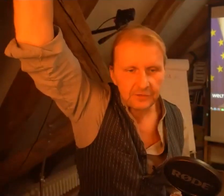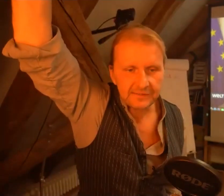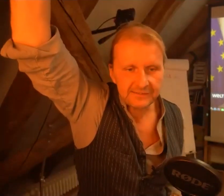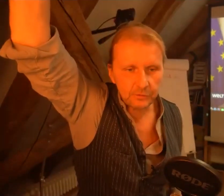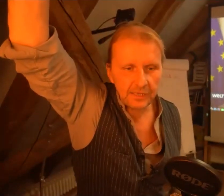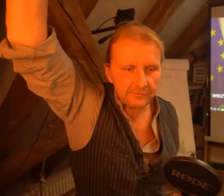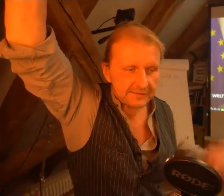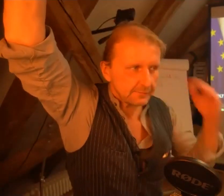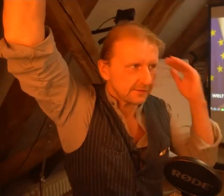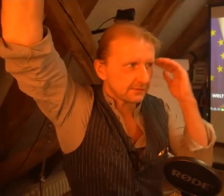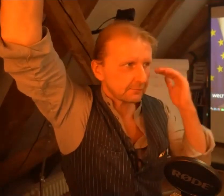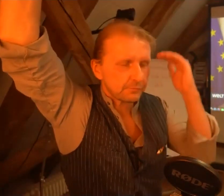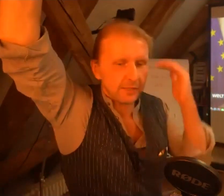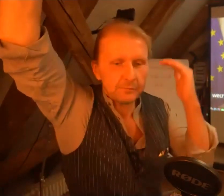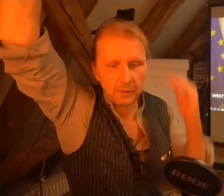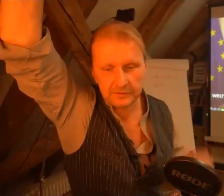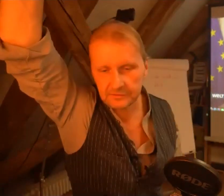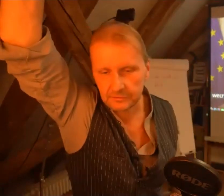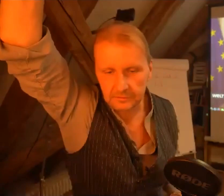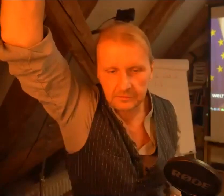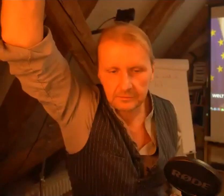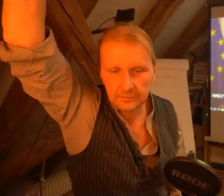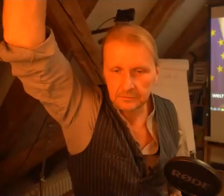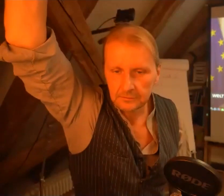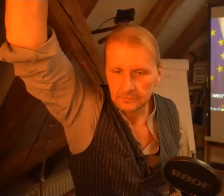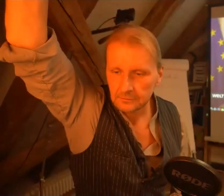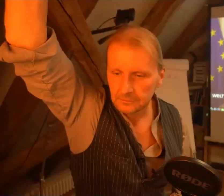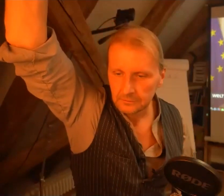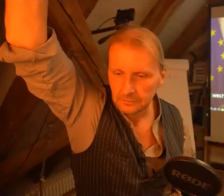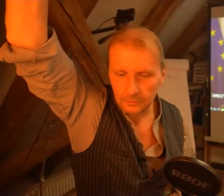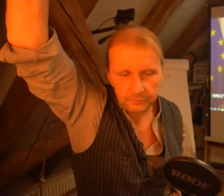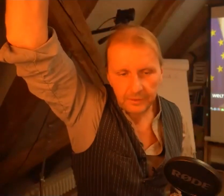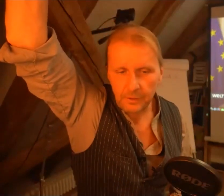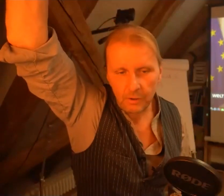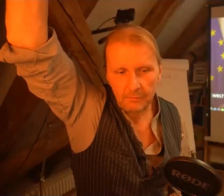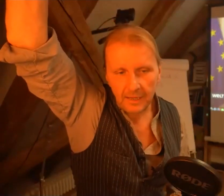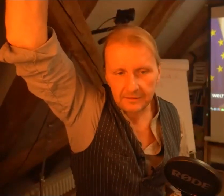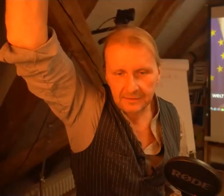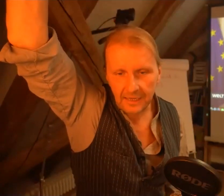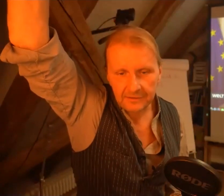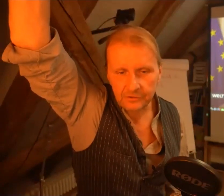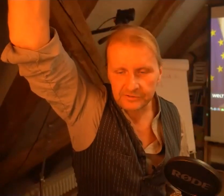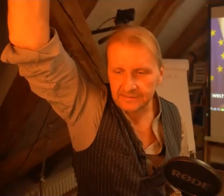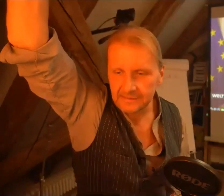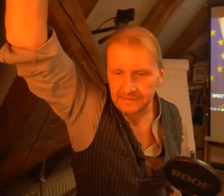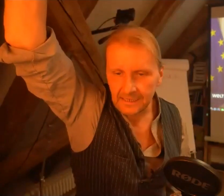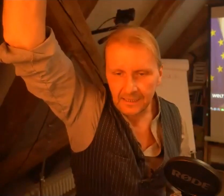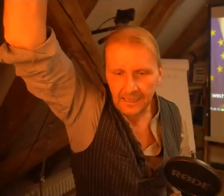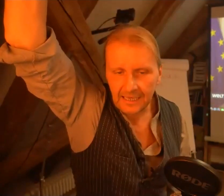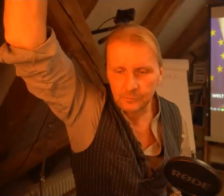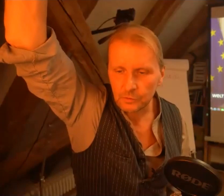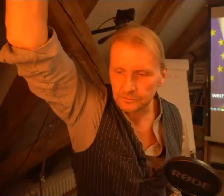Also Innovation hat was mit Brainpower zu tun. Und Brainpower mag keine Toxine in